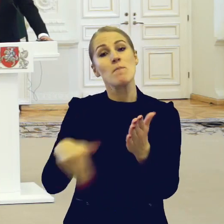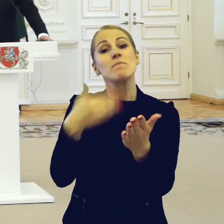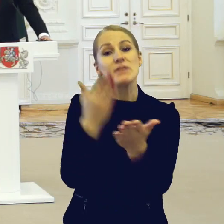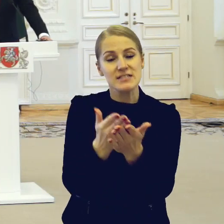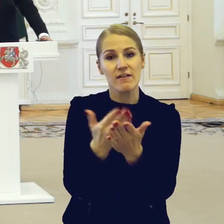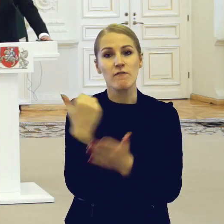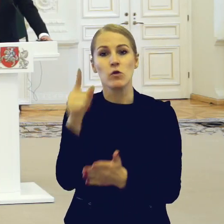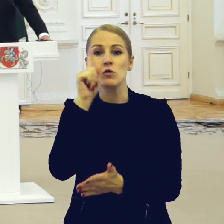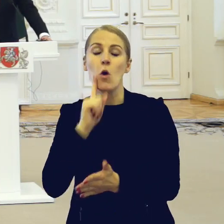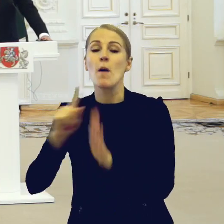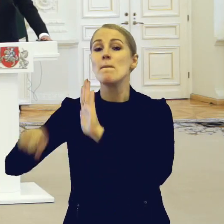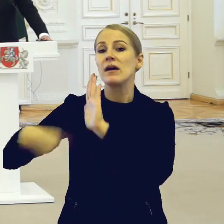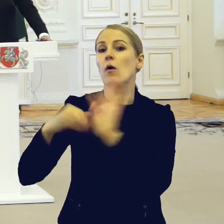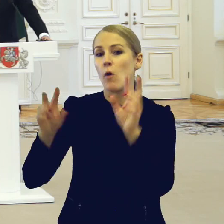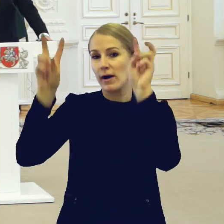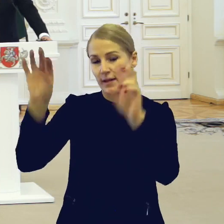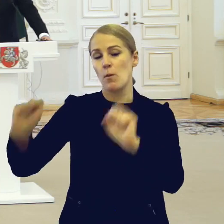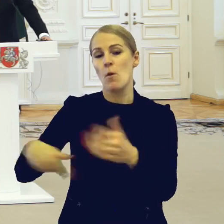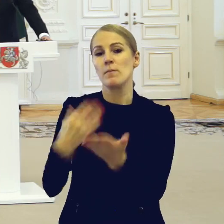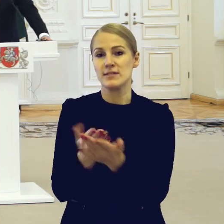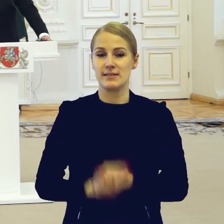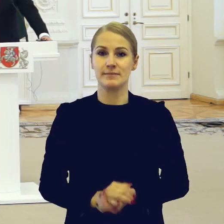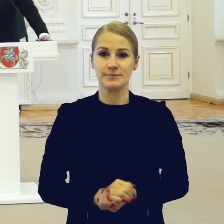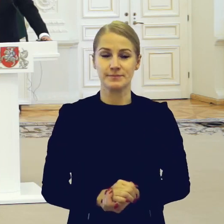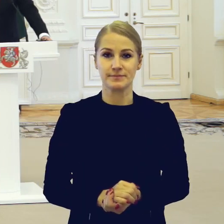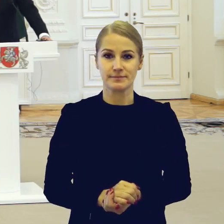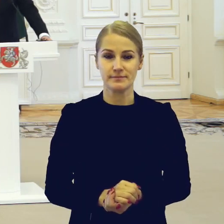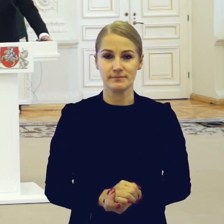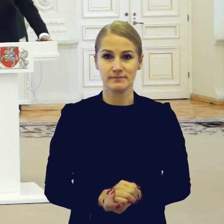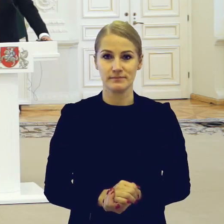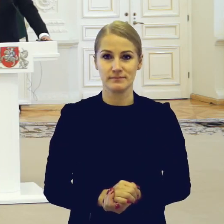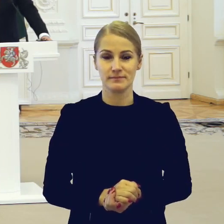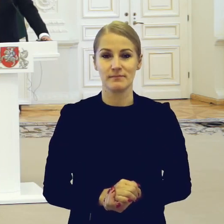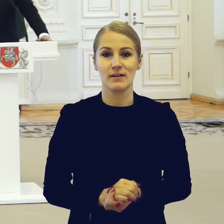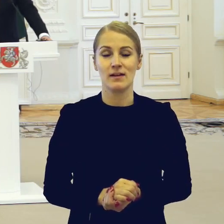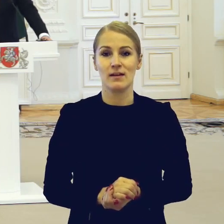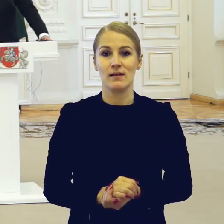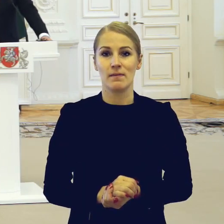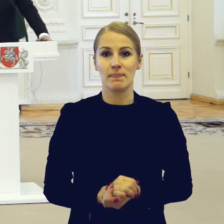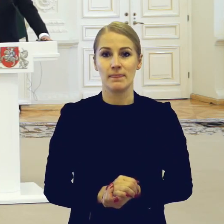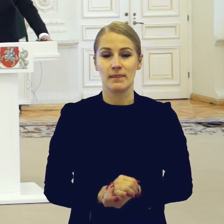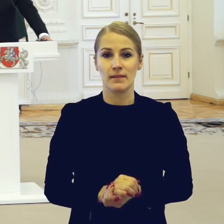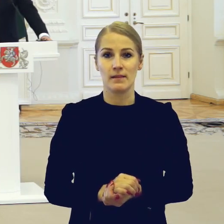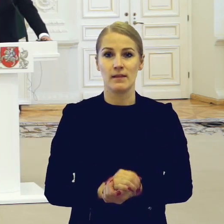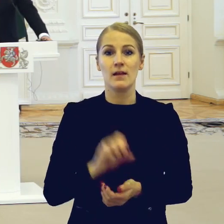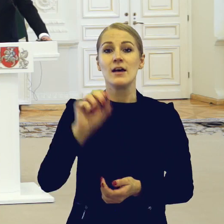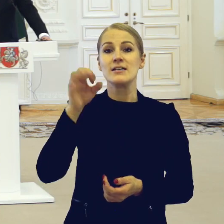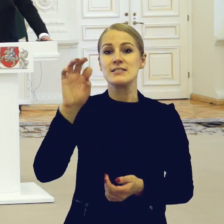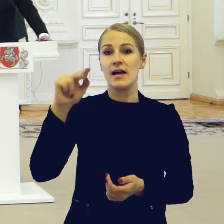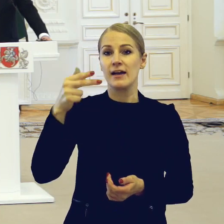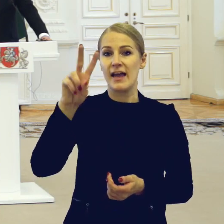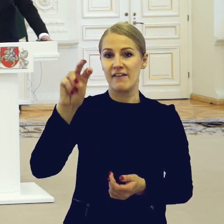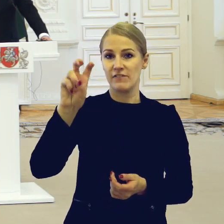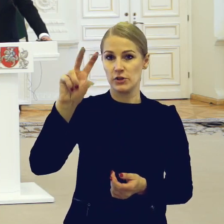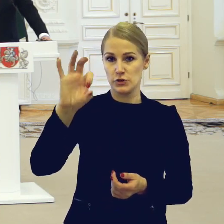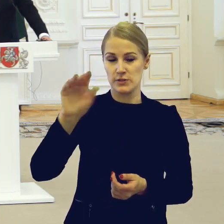ir nurodyti, kam adresuojate savo klausimą. Hello, I'm Augustas Sankevičius from Baltic News Service. I have questions for both leaders